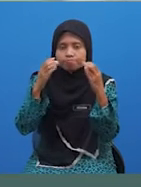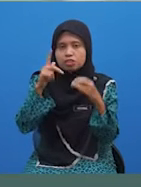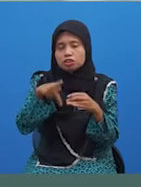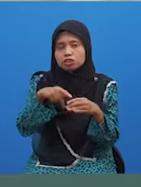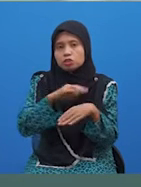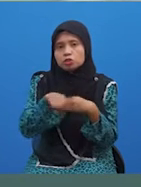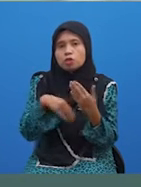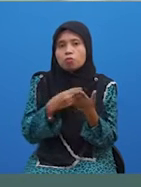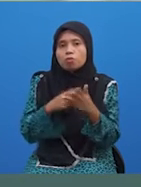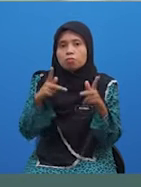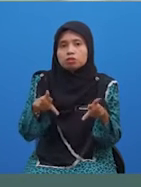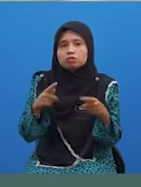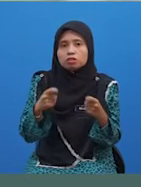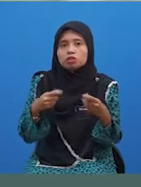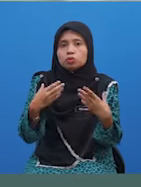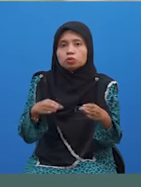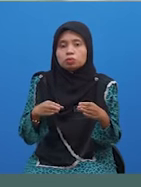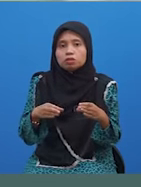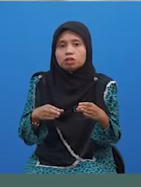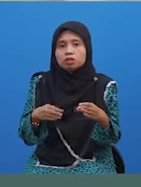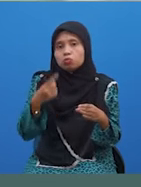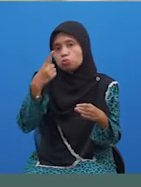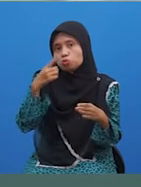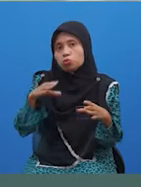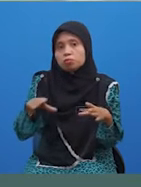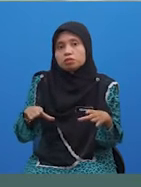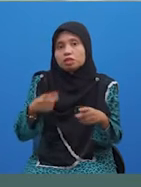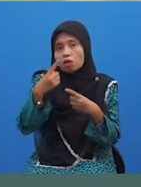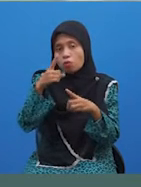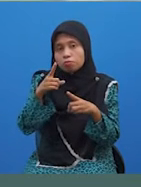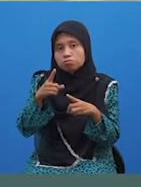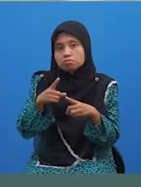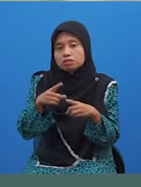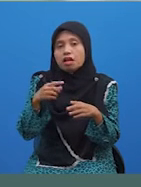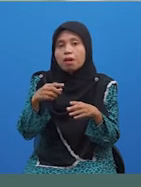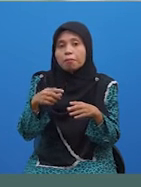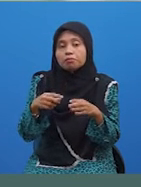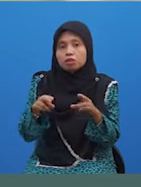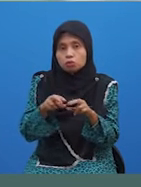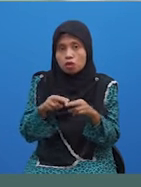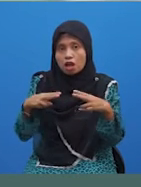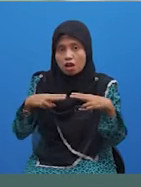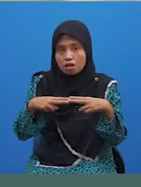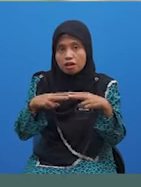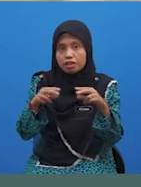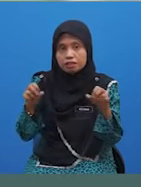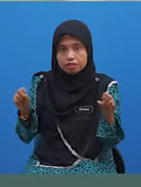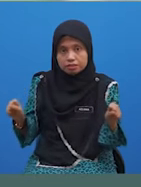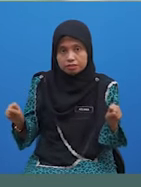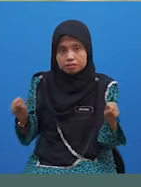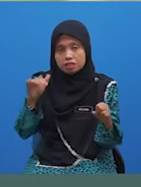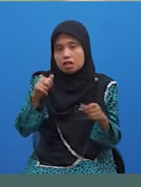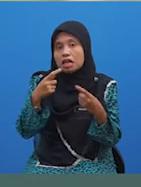pasti semua pelajar telah cuba menulis jawapan bagi 6 ruang dalam jadual analisis kesalahan tata